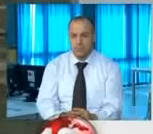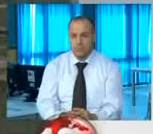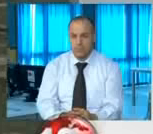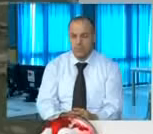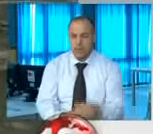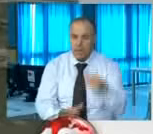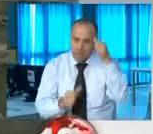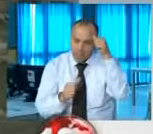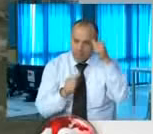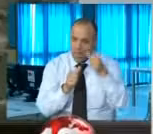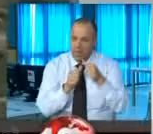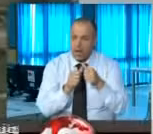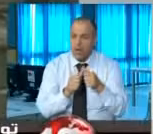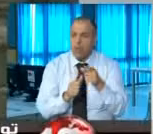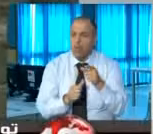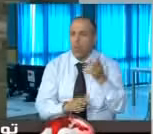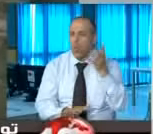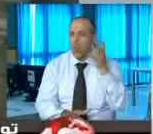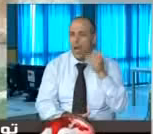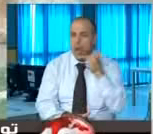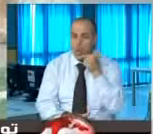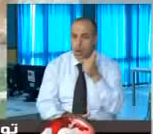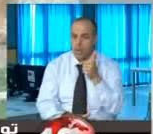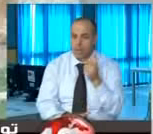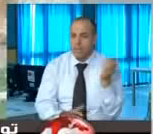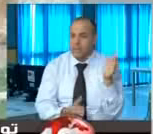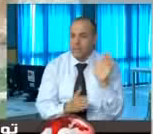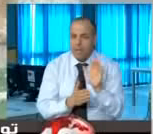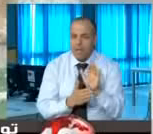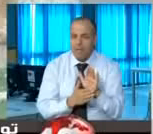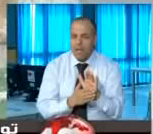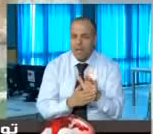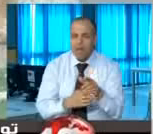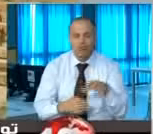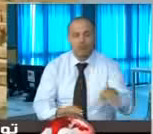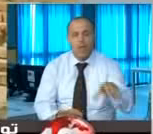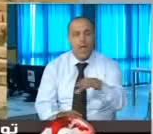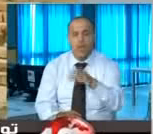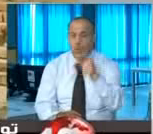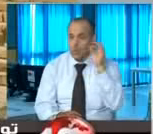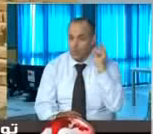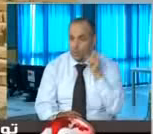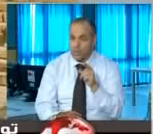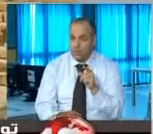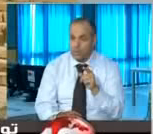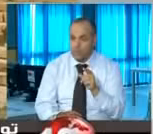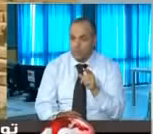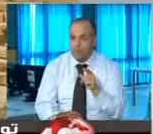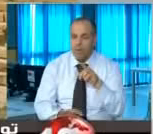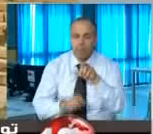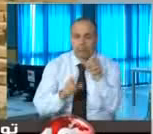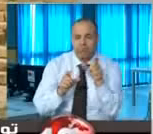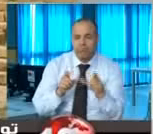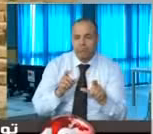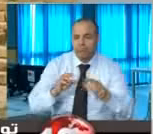ذاكرة مترامية الأطراف متناثرة في مختلف الجهات، منحوتات صخرية وتوابيت